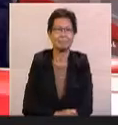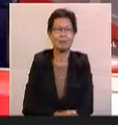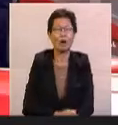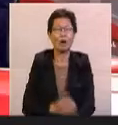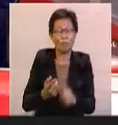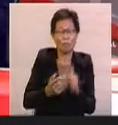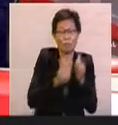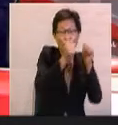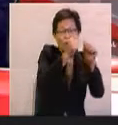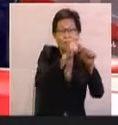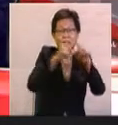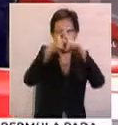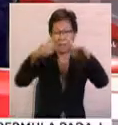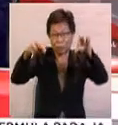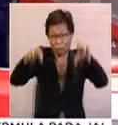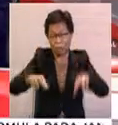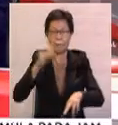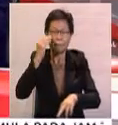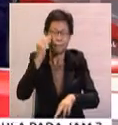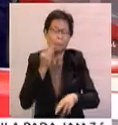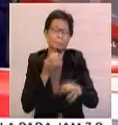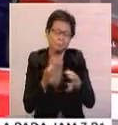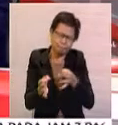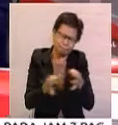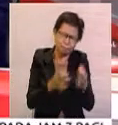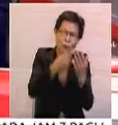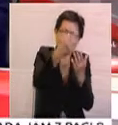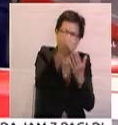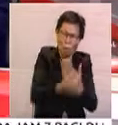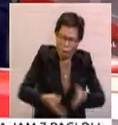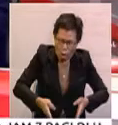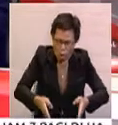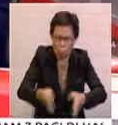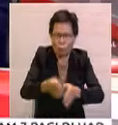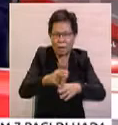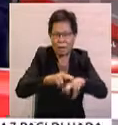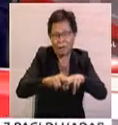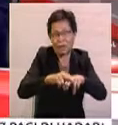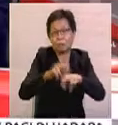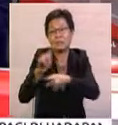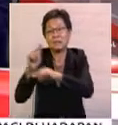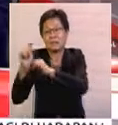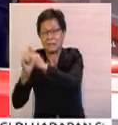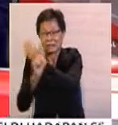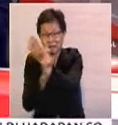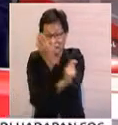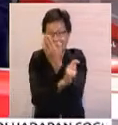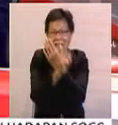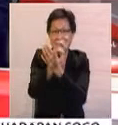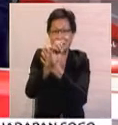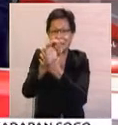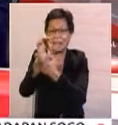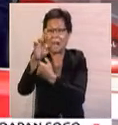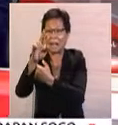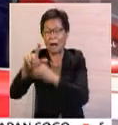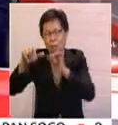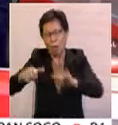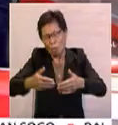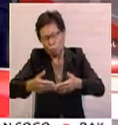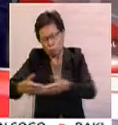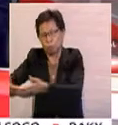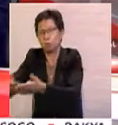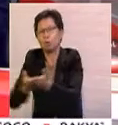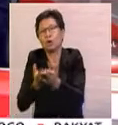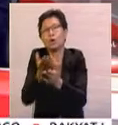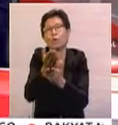Dan terdahulu di Dewan Rakyat, Tun Dr. Mahathir menjelaskan projek laluan kereta api Pantai Timur ECRL boleh diteruskan